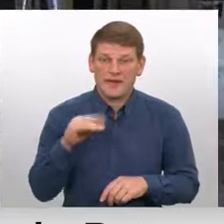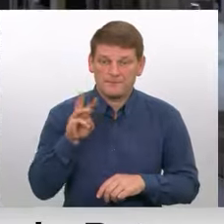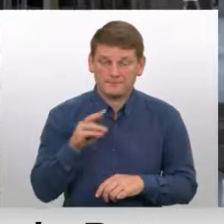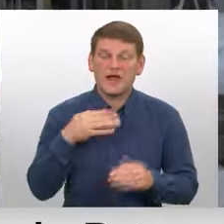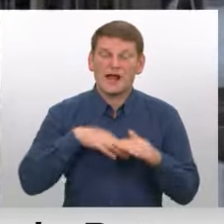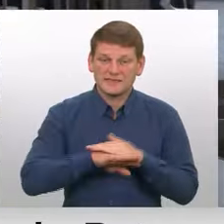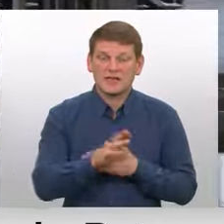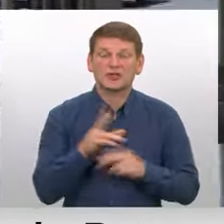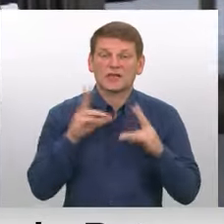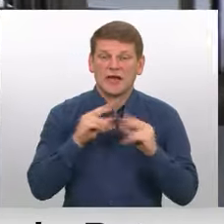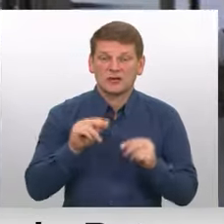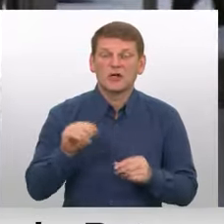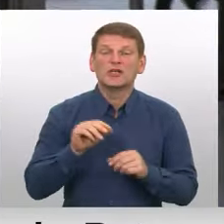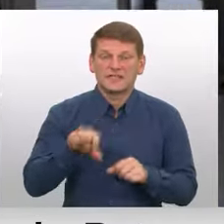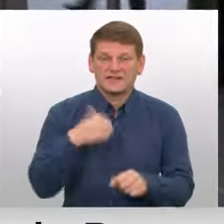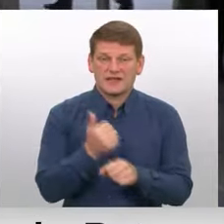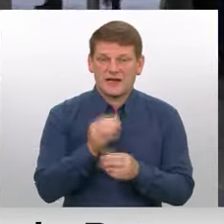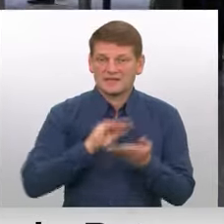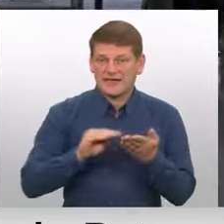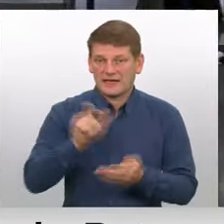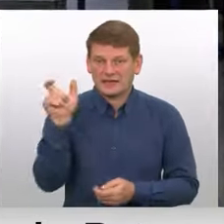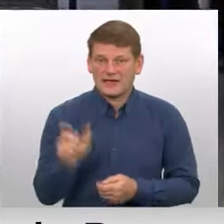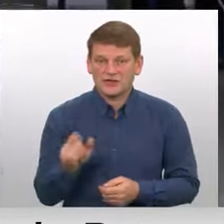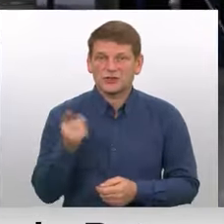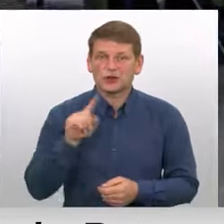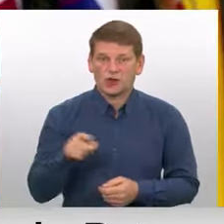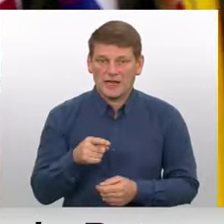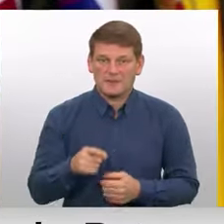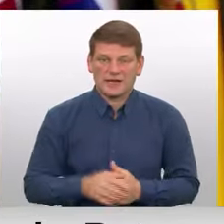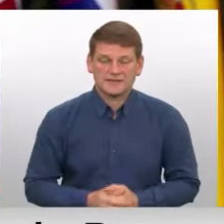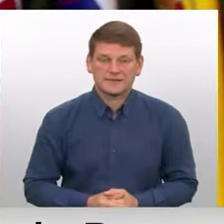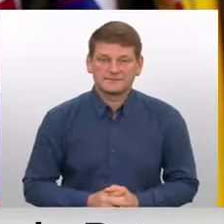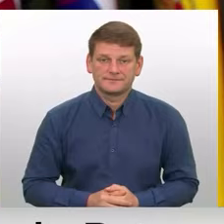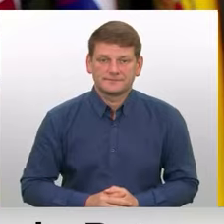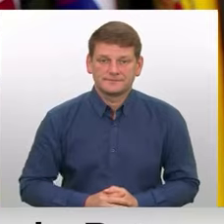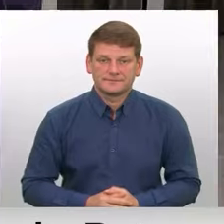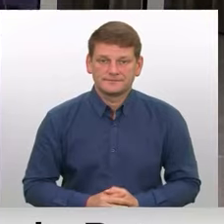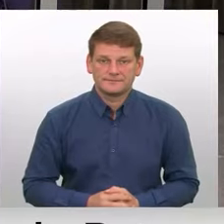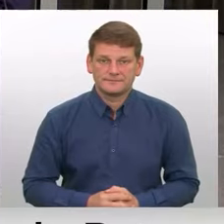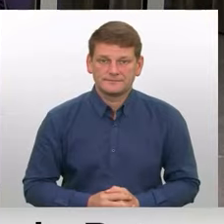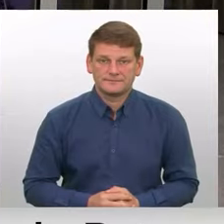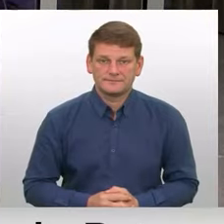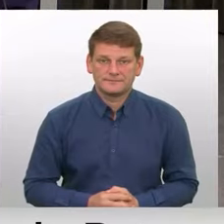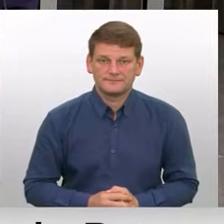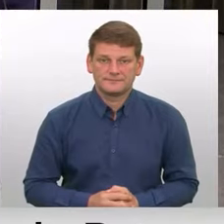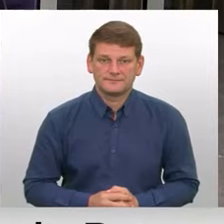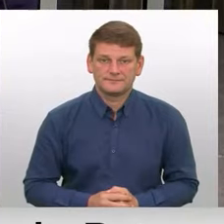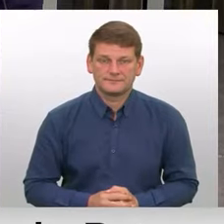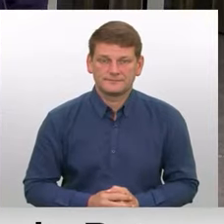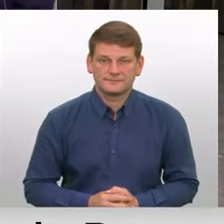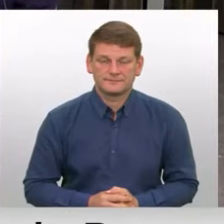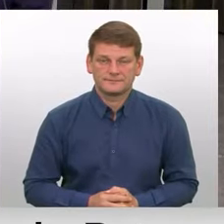aizējušais NATO ģenerālsekretārs Jens Stoltenbergs. Lūdzu video. So Mark, therefore, NATO will be in safe hands with